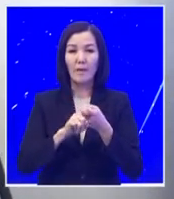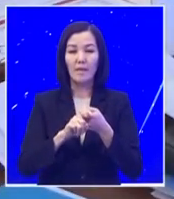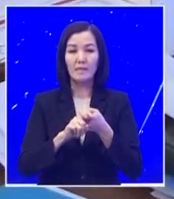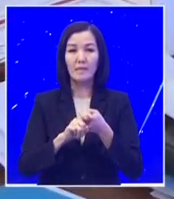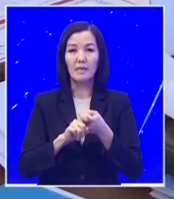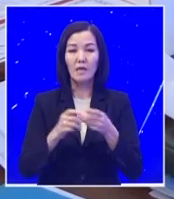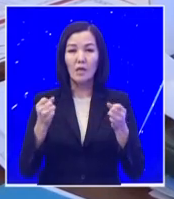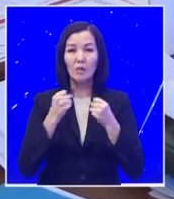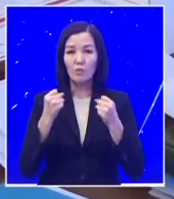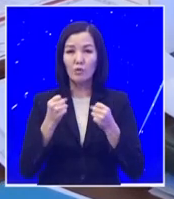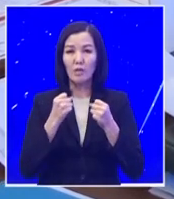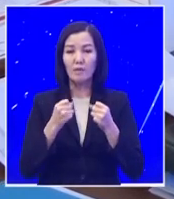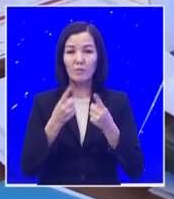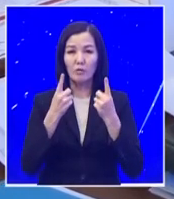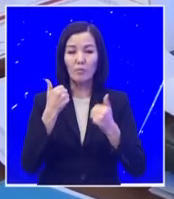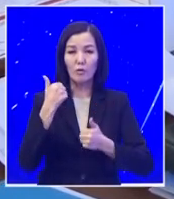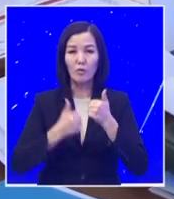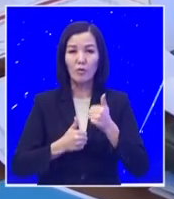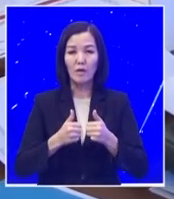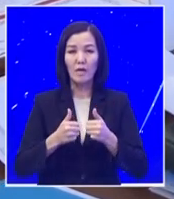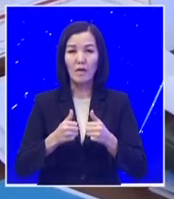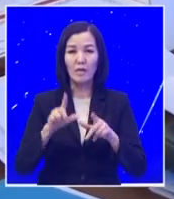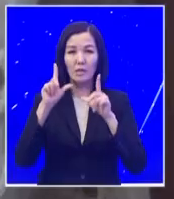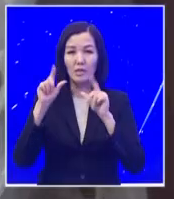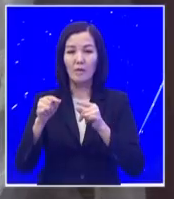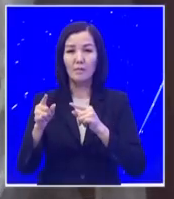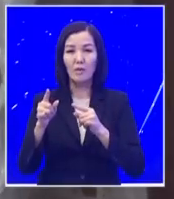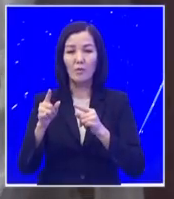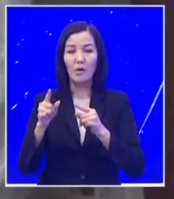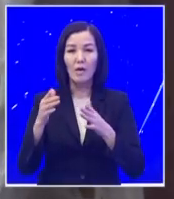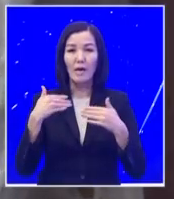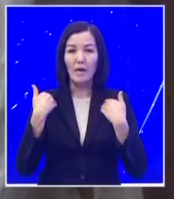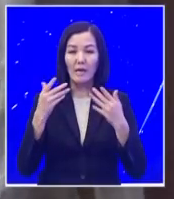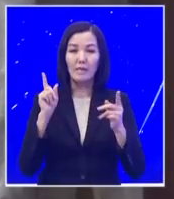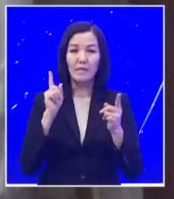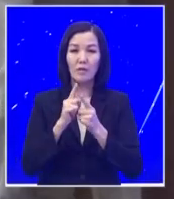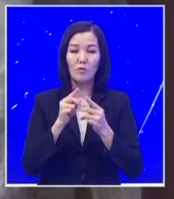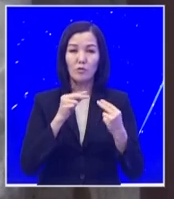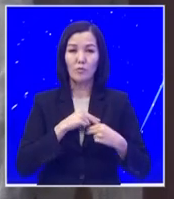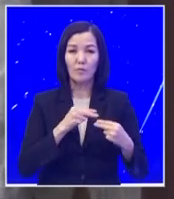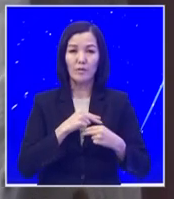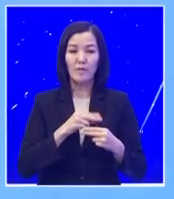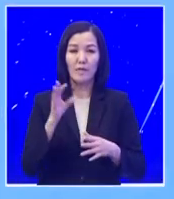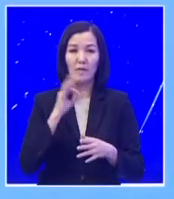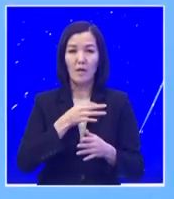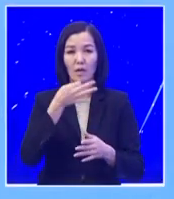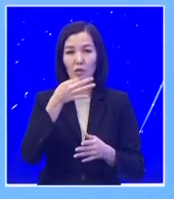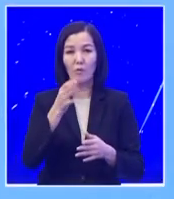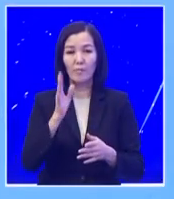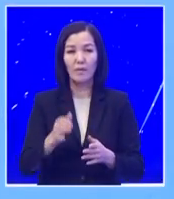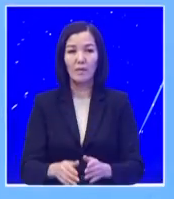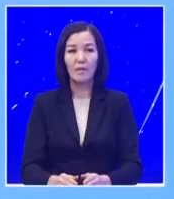қатар, спортшыларымыздың дүбірлі додаға шығарып салу мен қарсы алу жұмысы Әсия Мұхамеджанқызының құзырында еді.